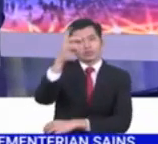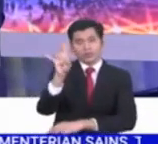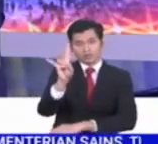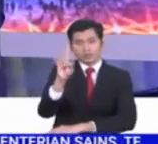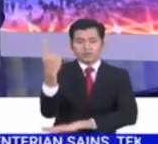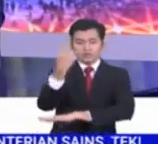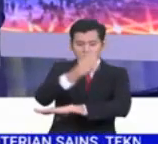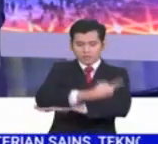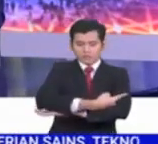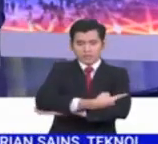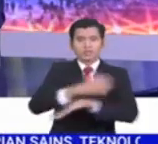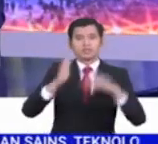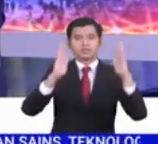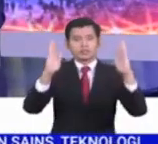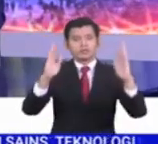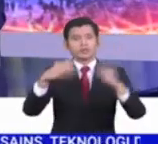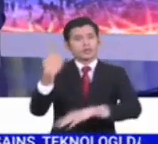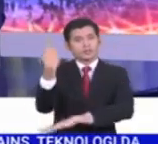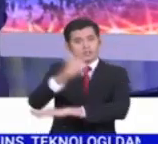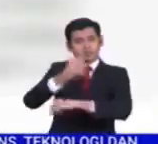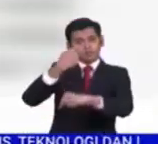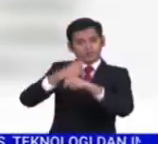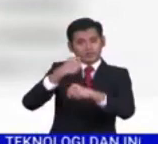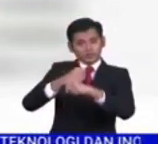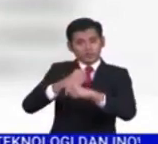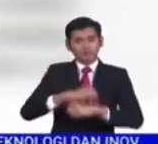dari tarikh surat dikeluarkan.